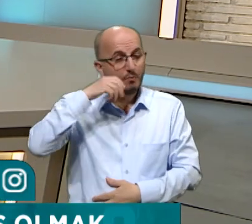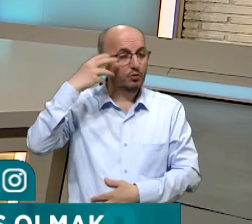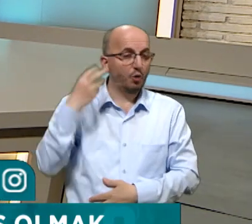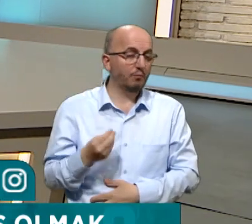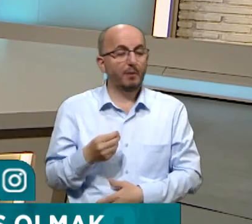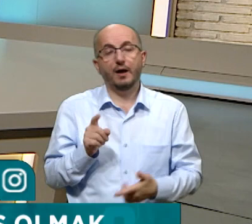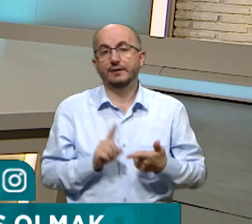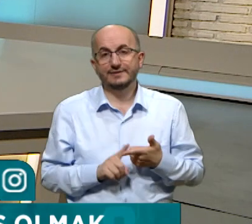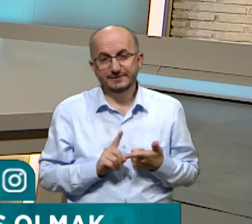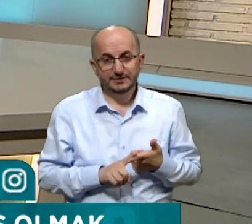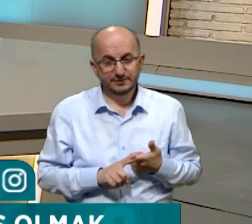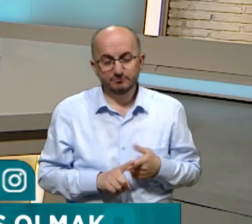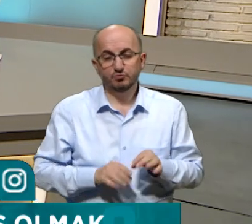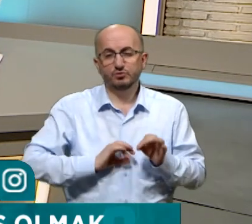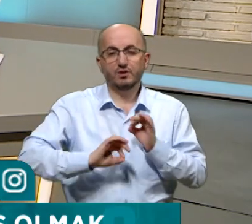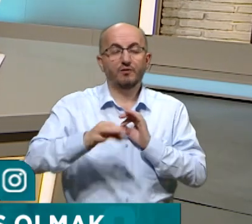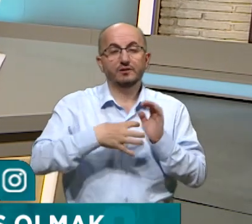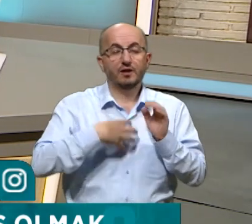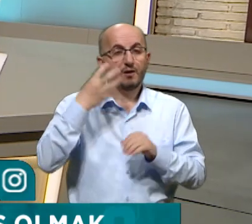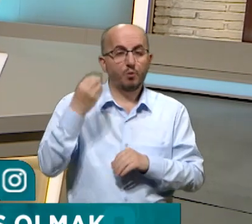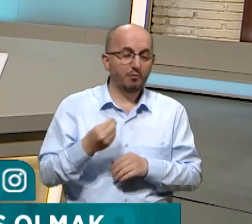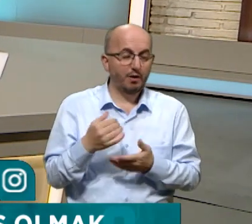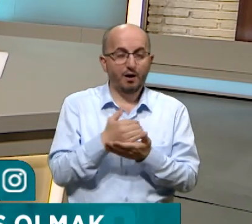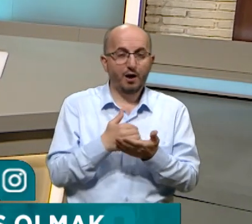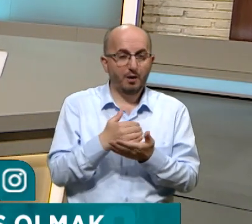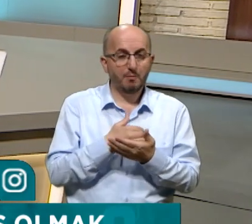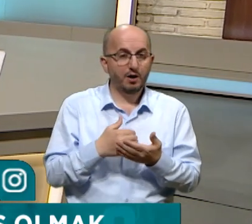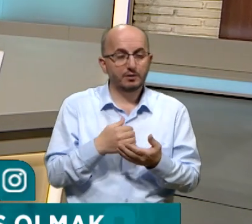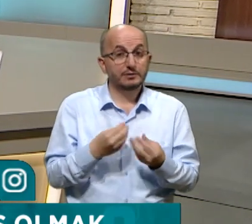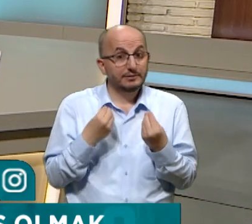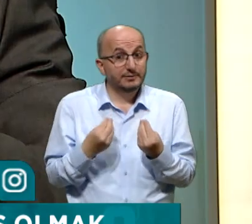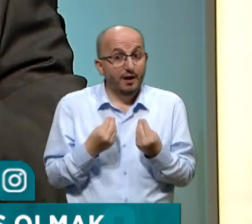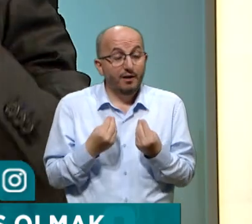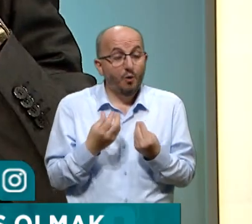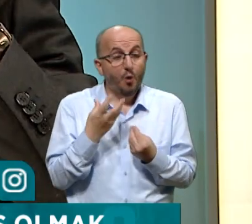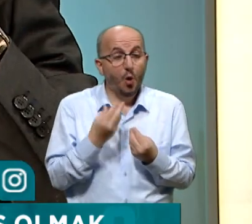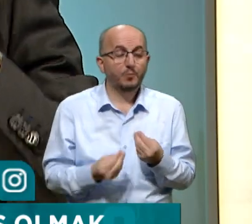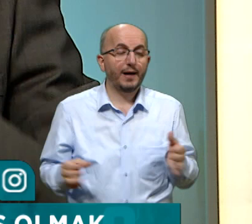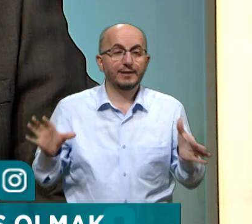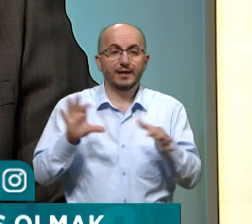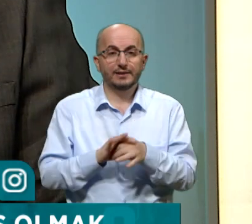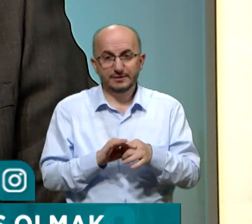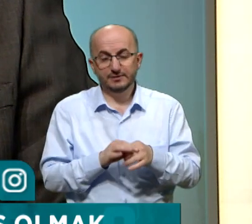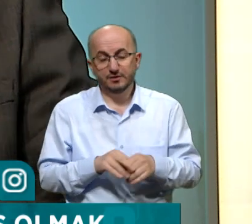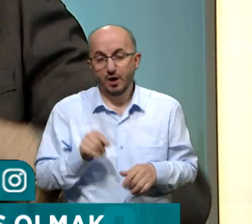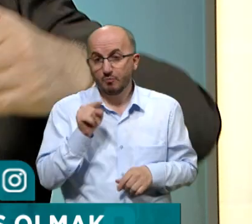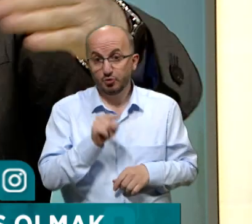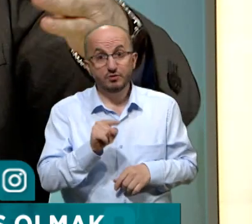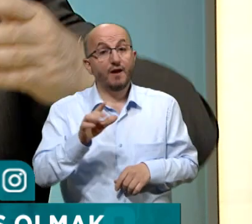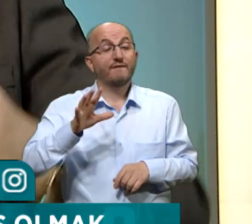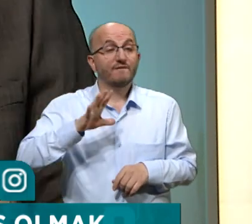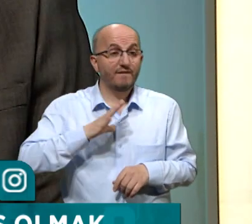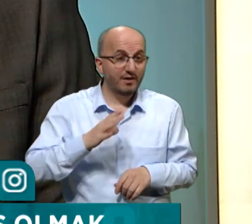iki Takva sahibi olmak 3 ameli salih sahibi olmakla ilgilidir bunlar varsa